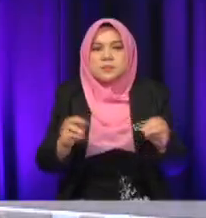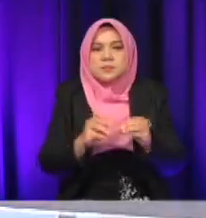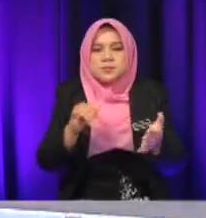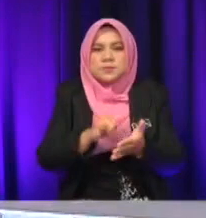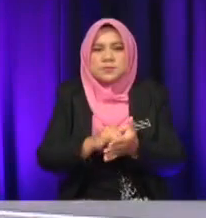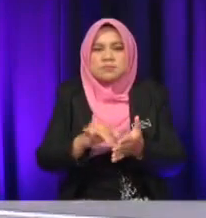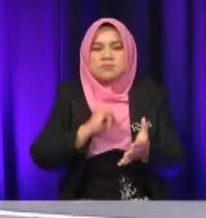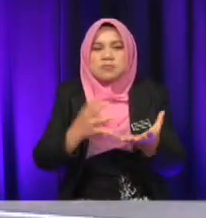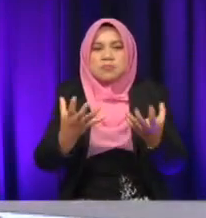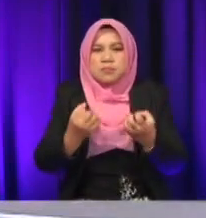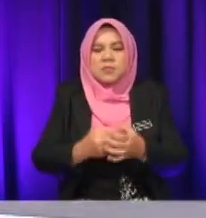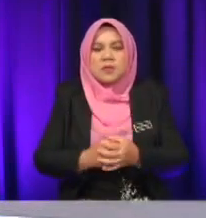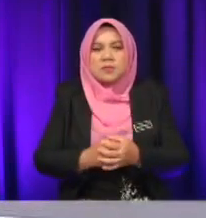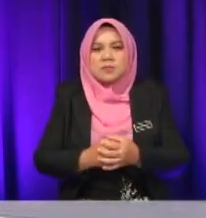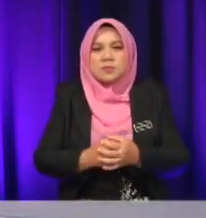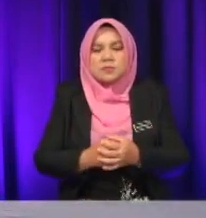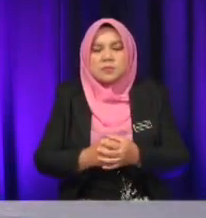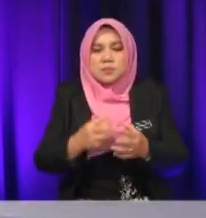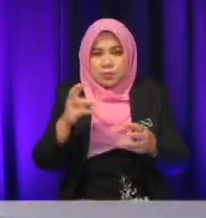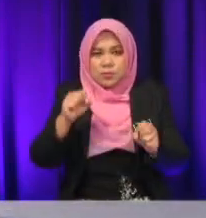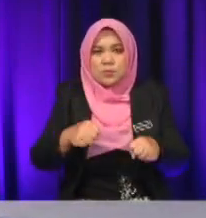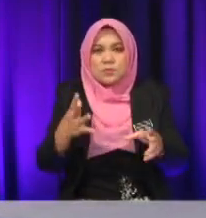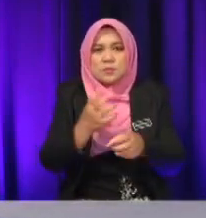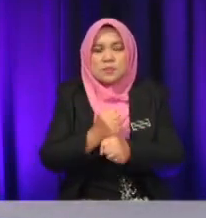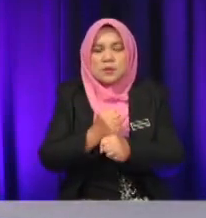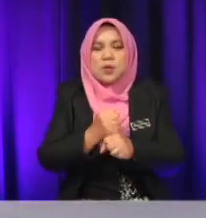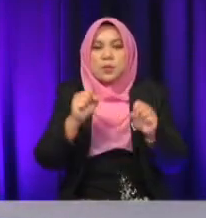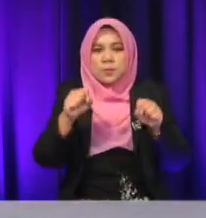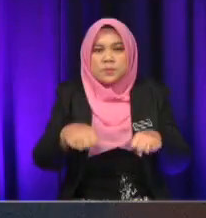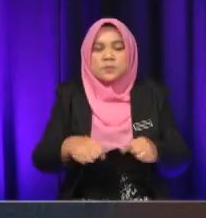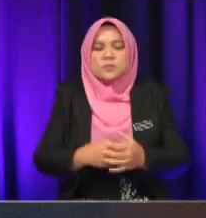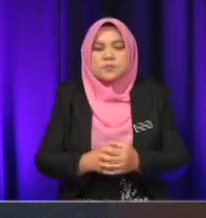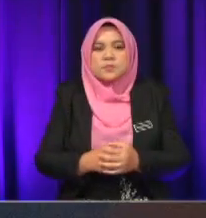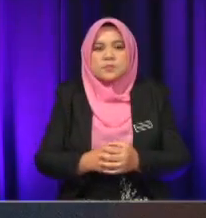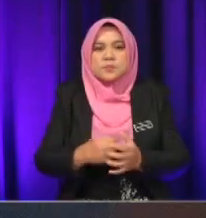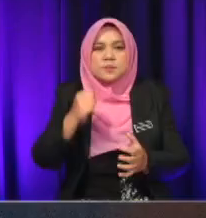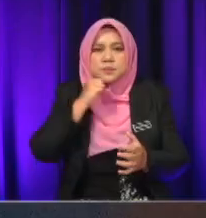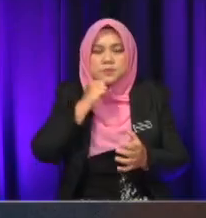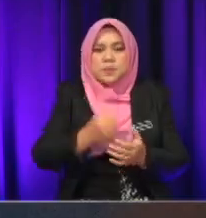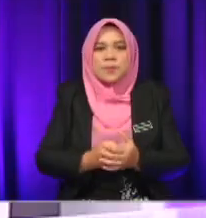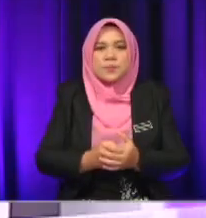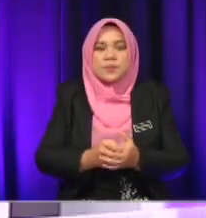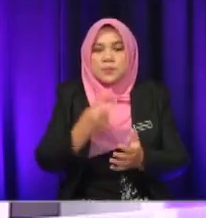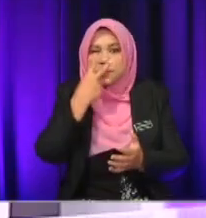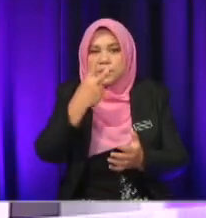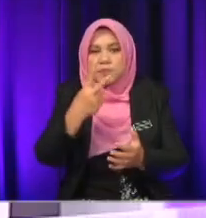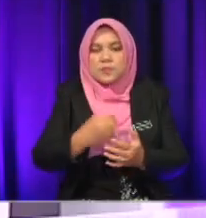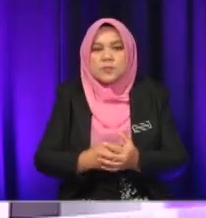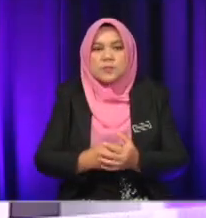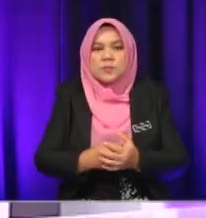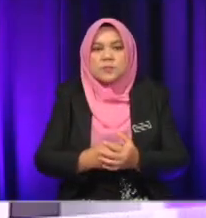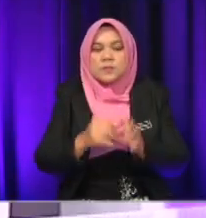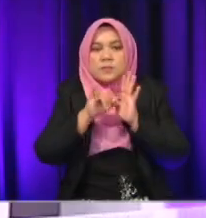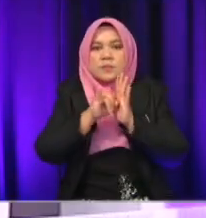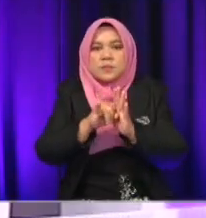saya pun naklah lampu ni. Boleh ke dapatkan lampu-lampu macam ni? Eh, boleh. Ha. Boleh. Syafika boleh. Aha. Tengok